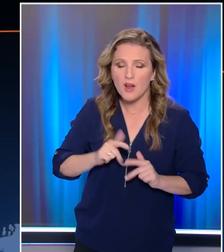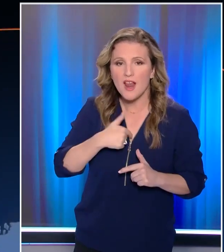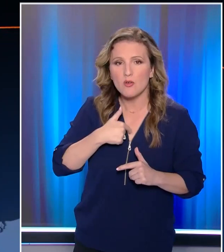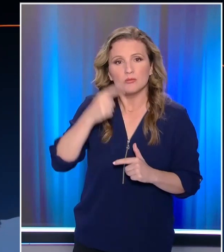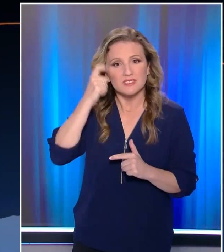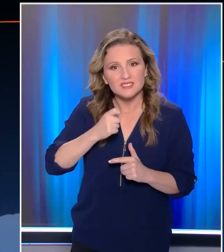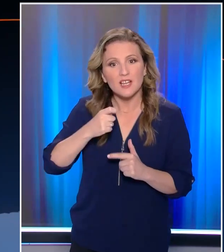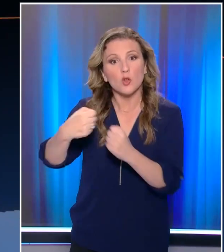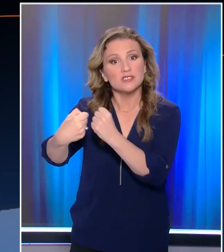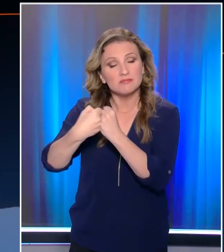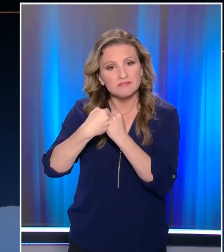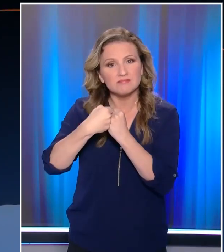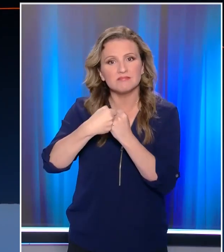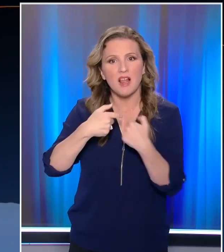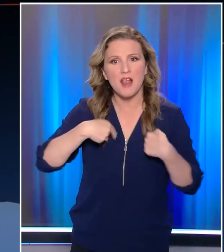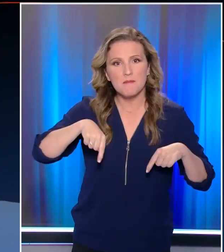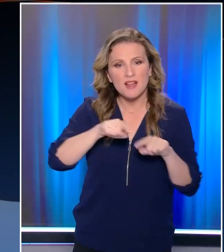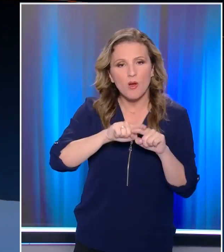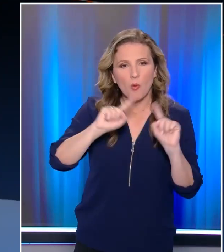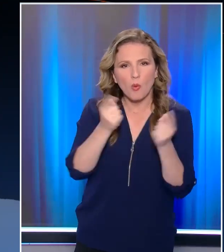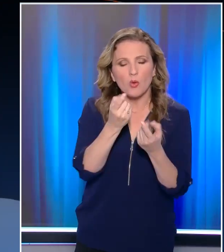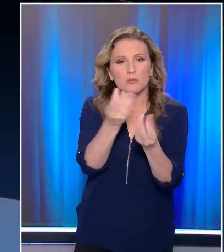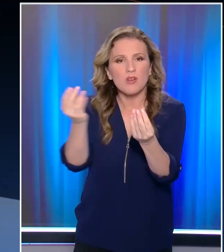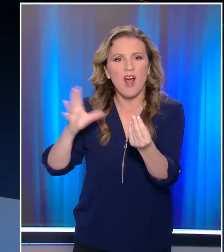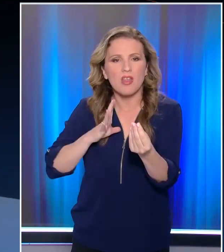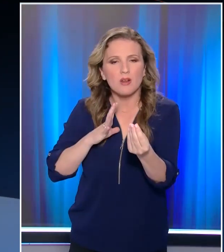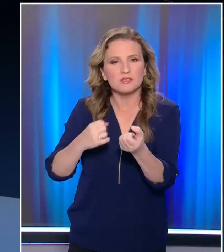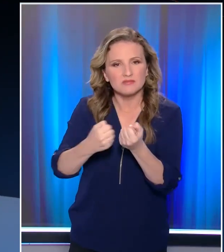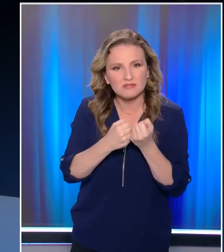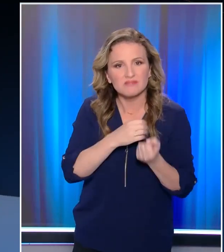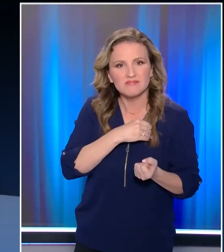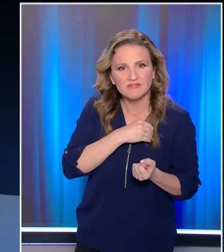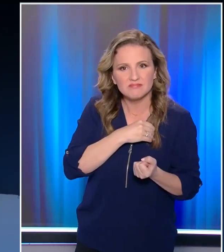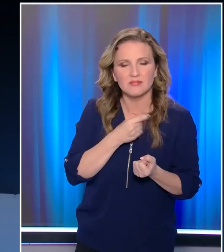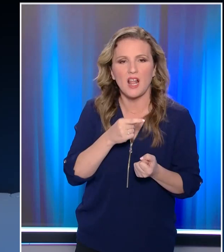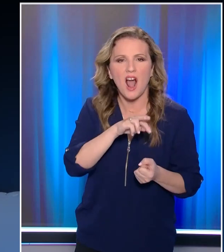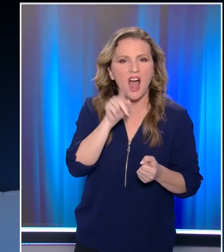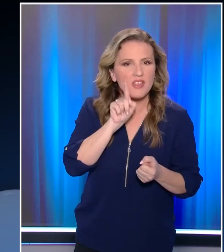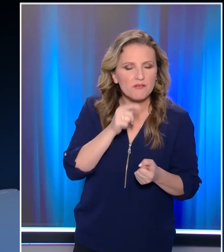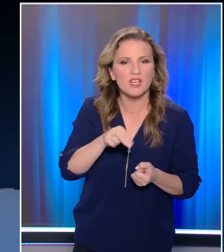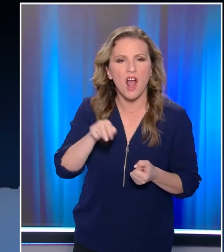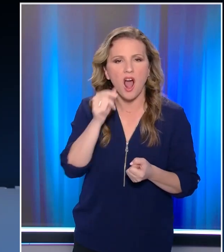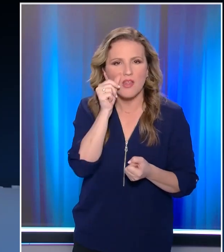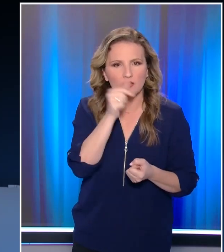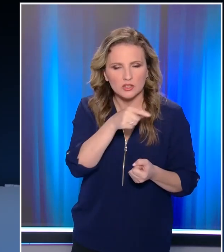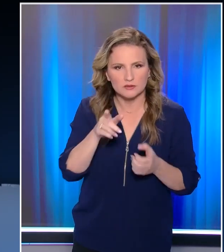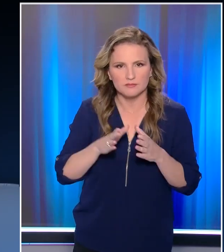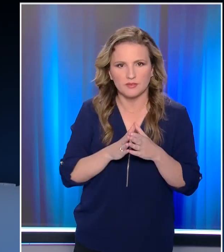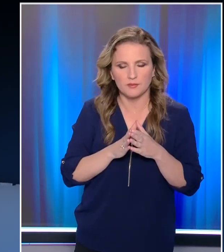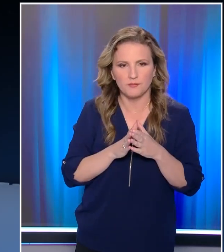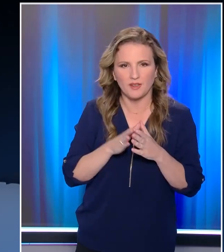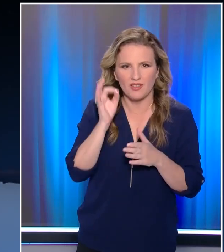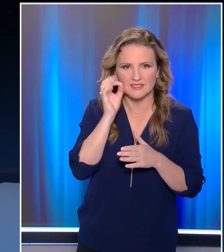know of the sympathy expressed by so many to my sister and brothers.